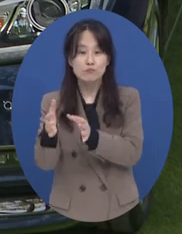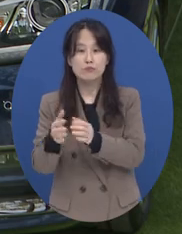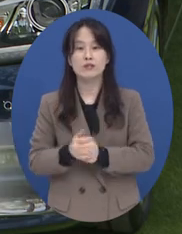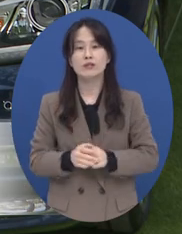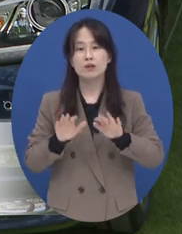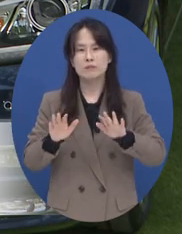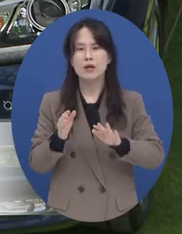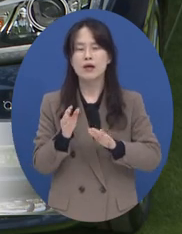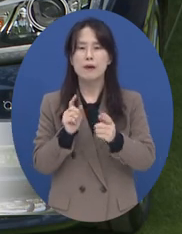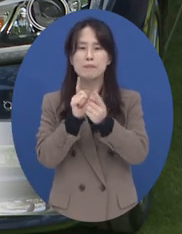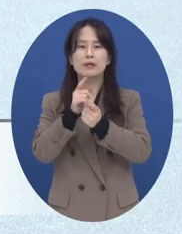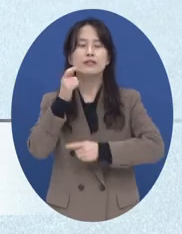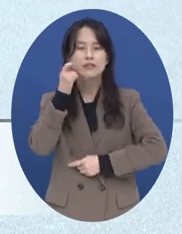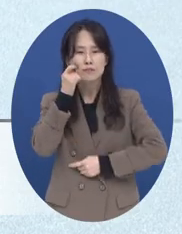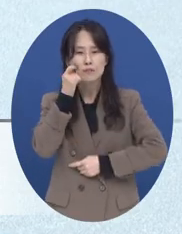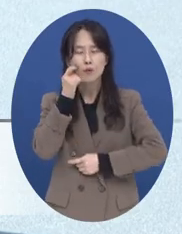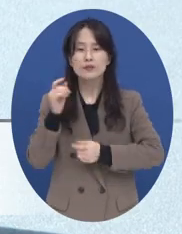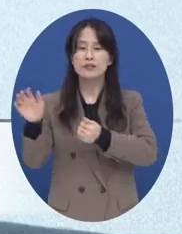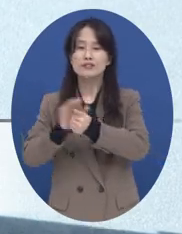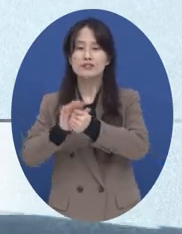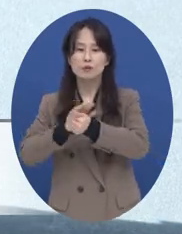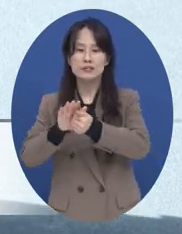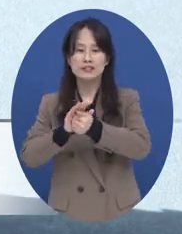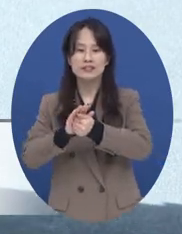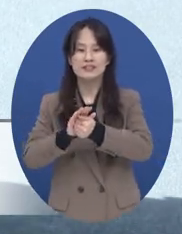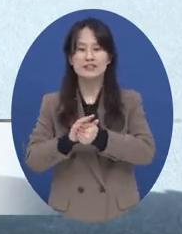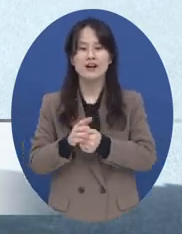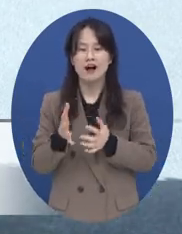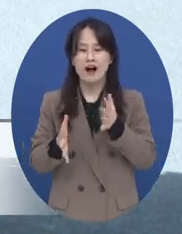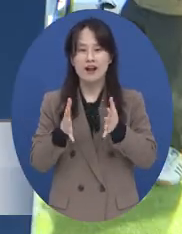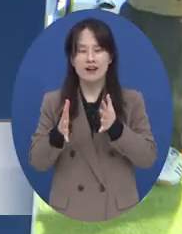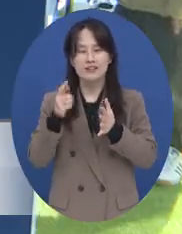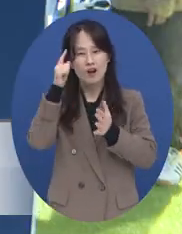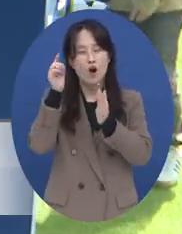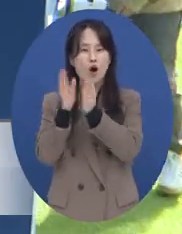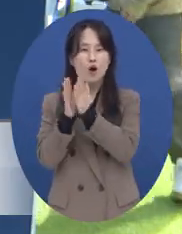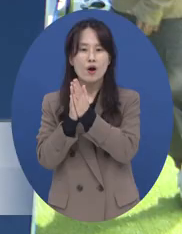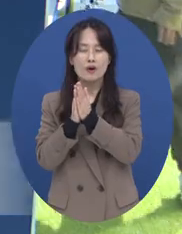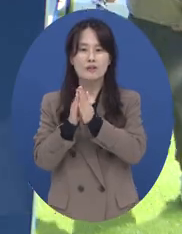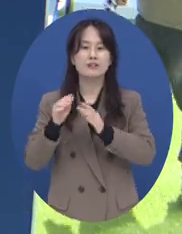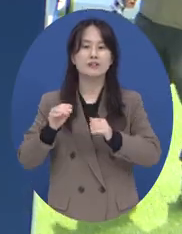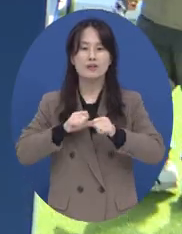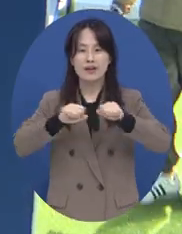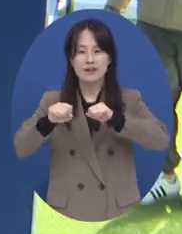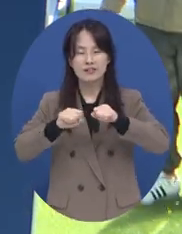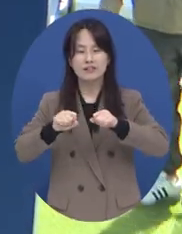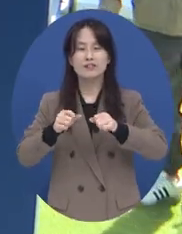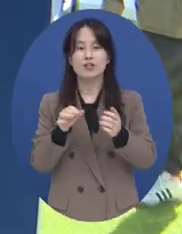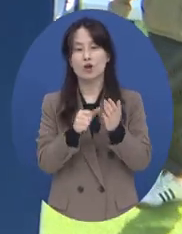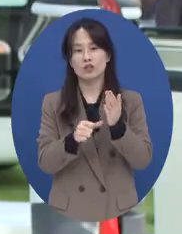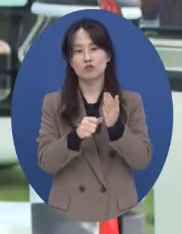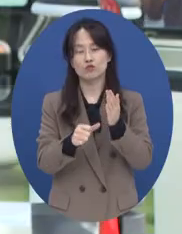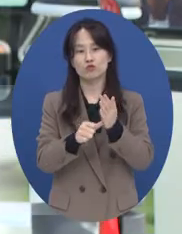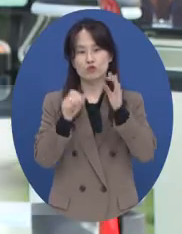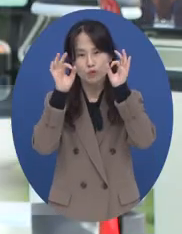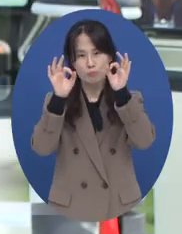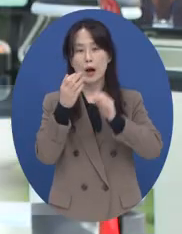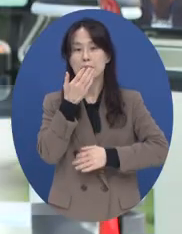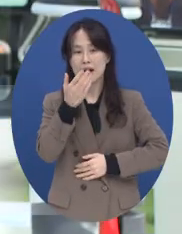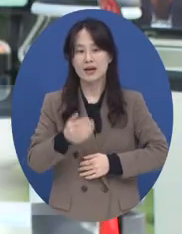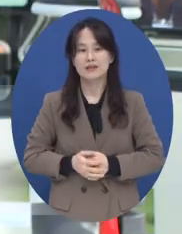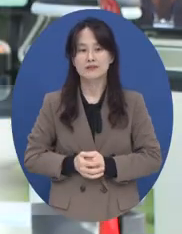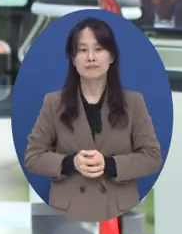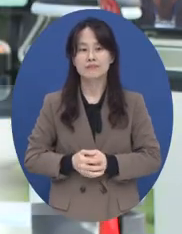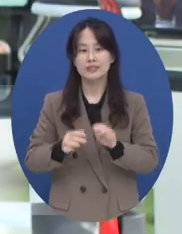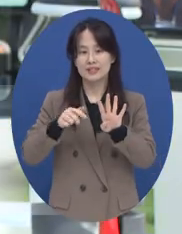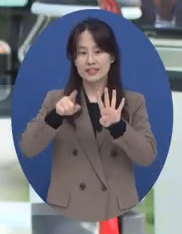주목받고 있는 비대면 서비스에 접목할 수 있는 자율주행 모빌리티 기술과 제품들을 만나볼 수 있습니다. 4차 산업의